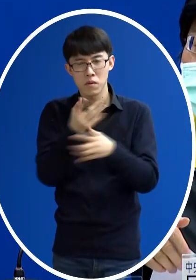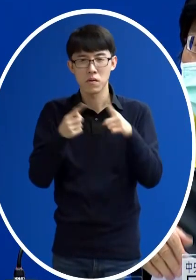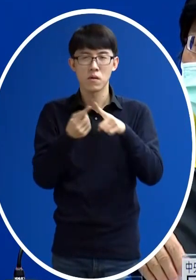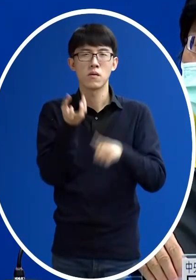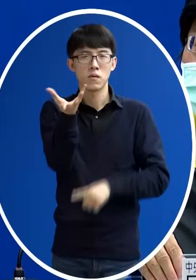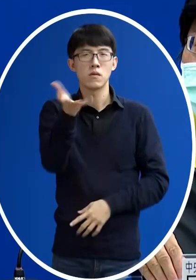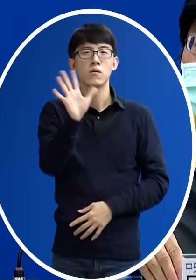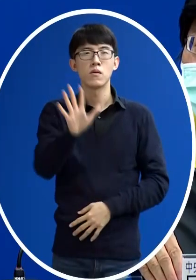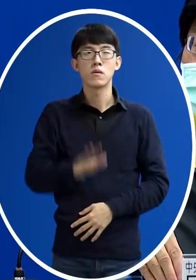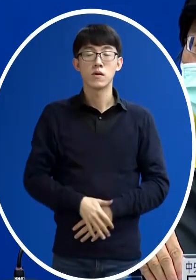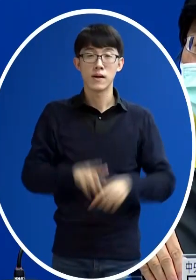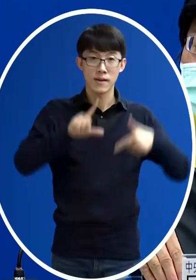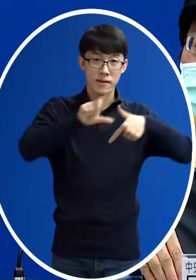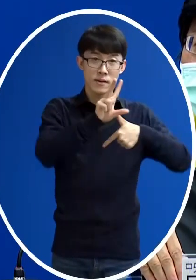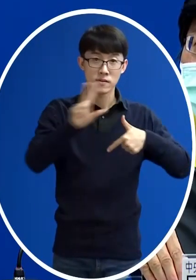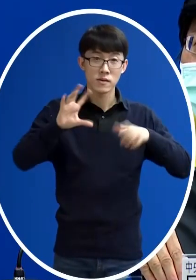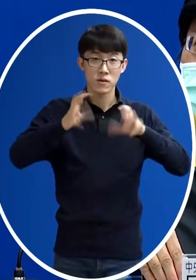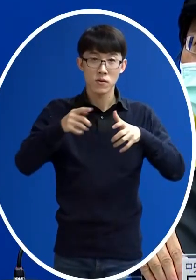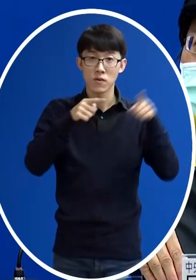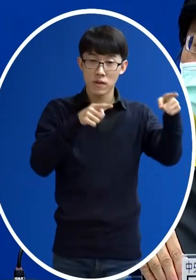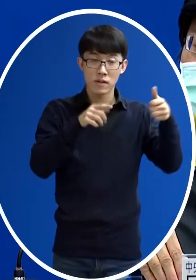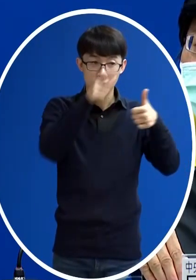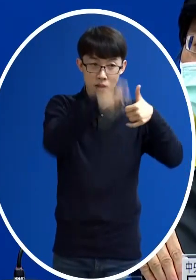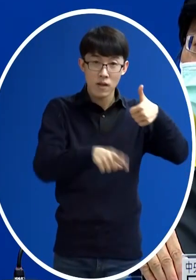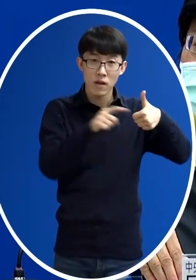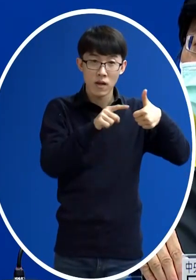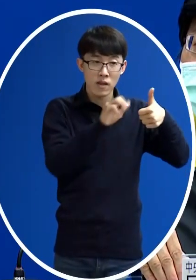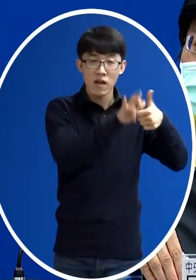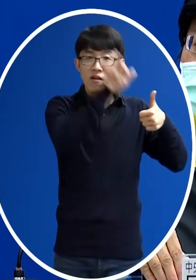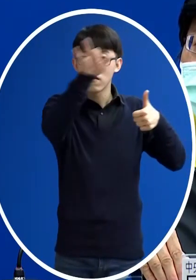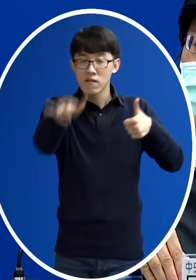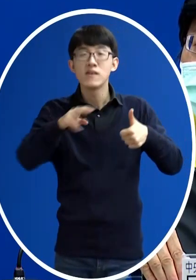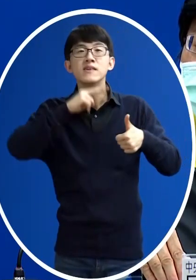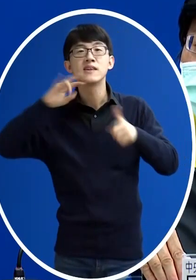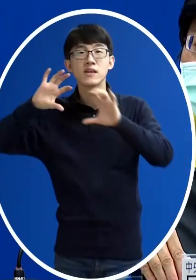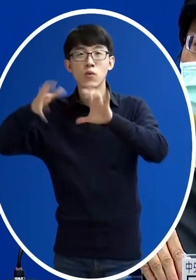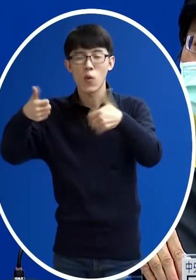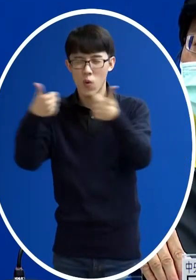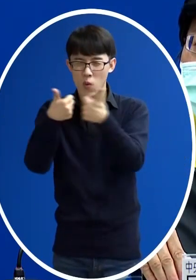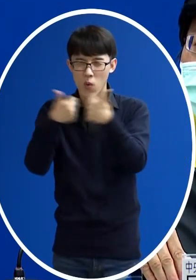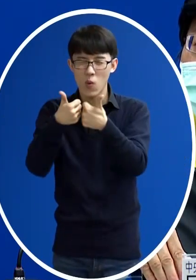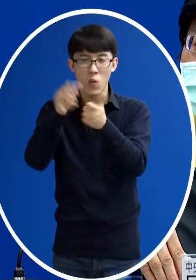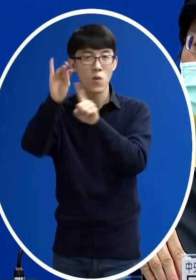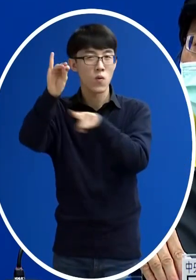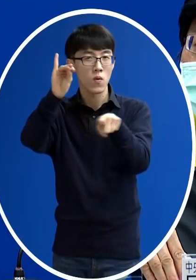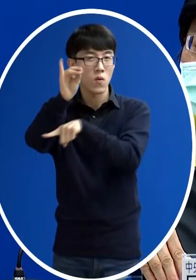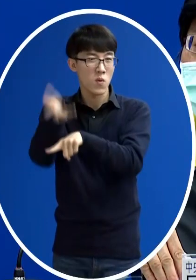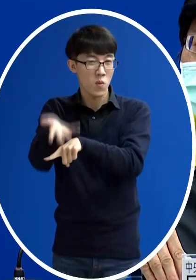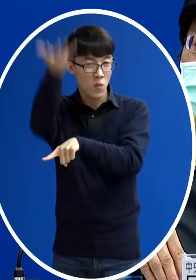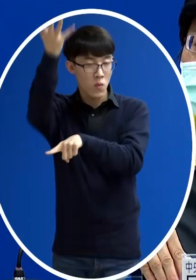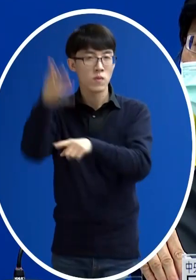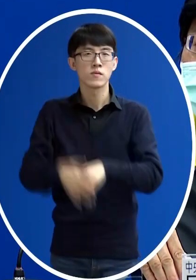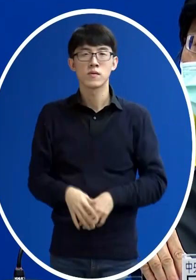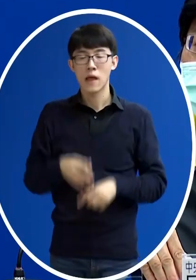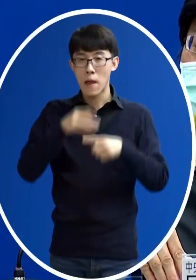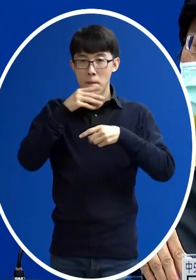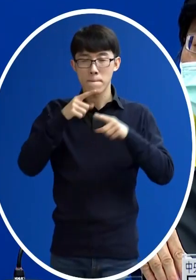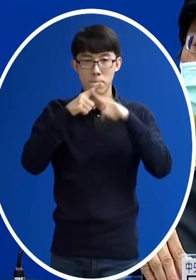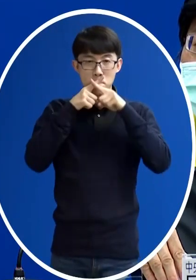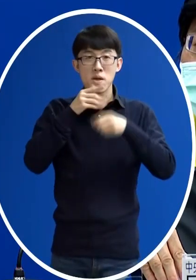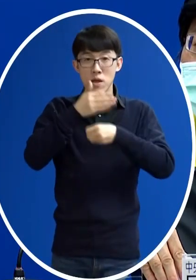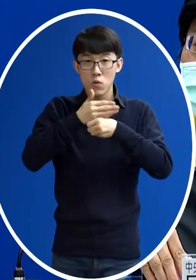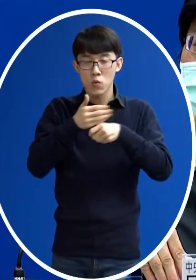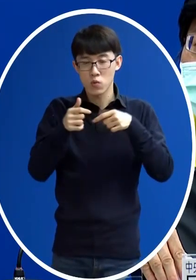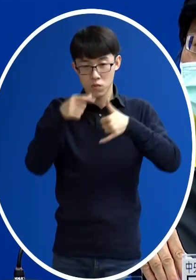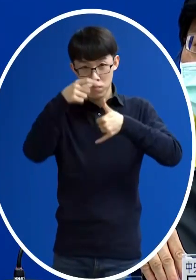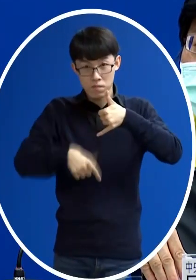个病例是去英国伦敦开了一个大型的千人的会议，哈。那秘鲁的这一例中间也有转机